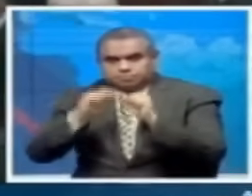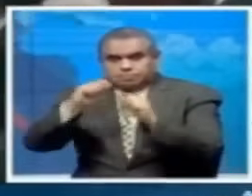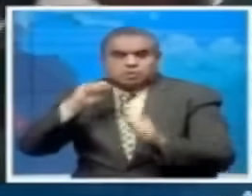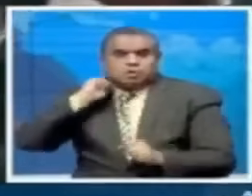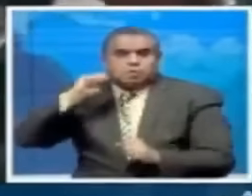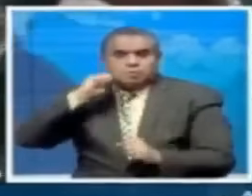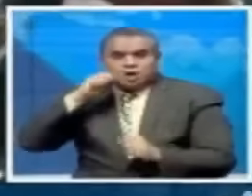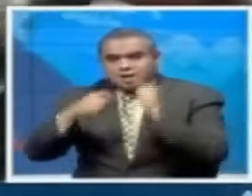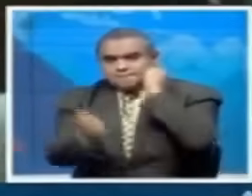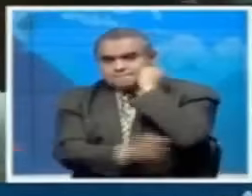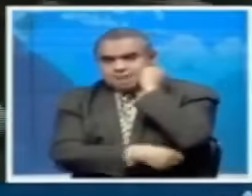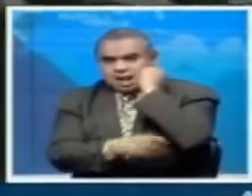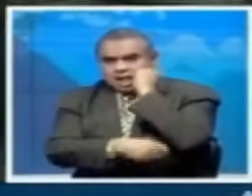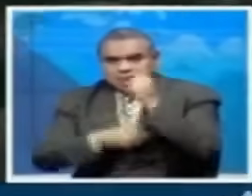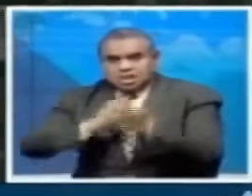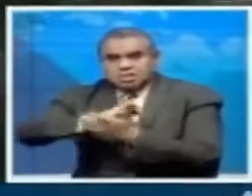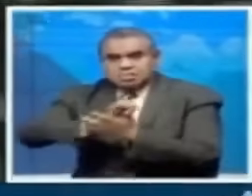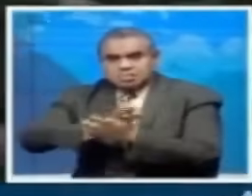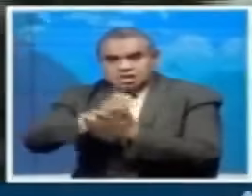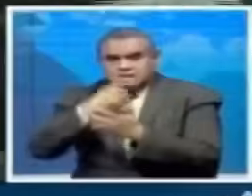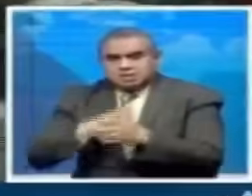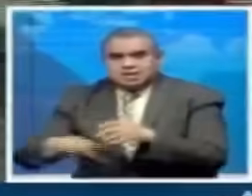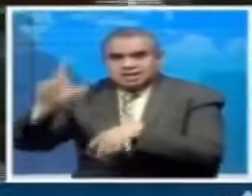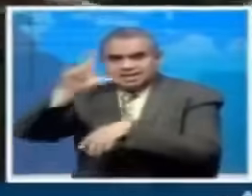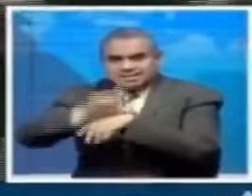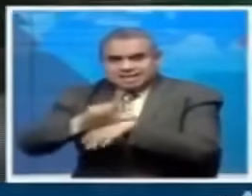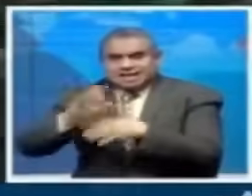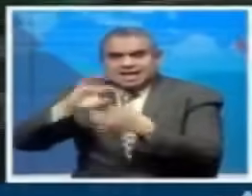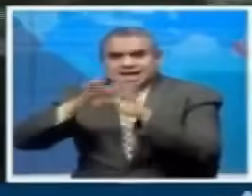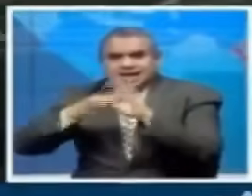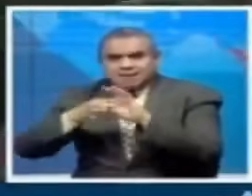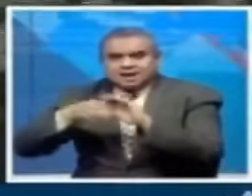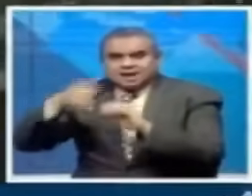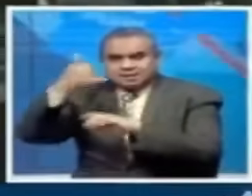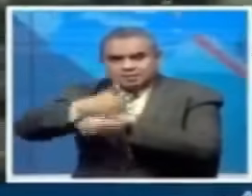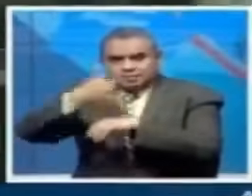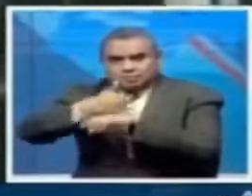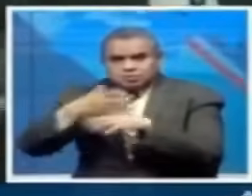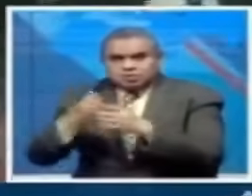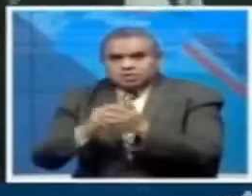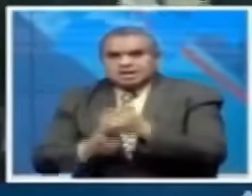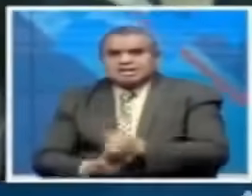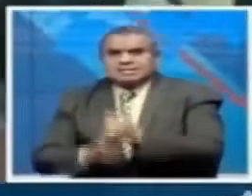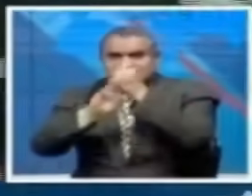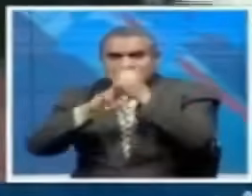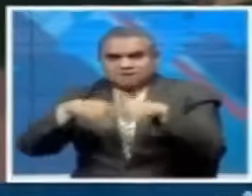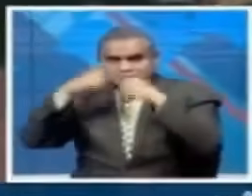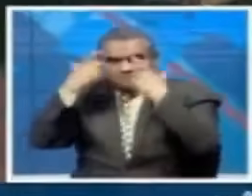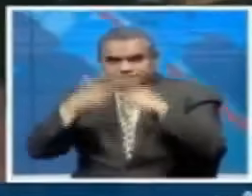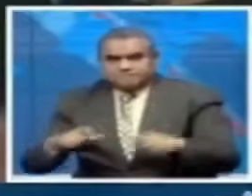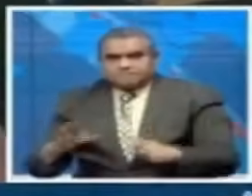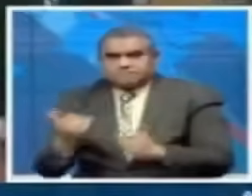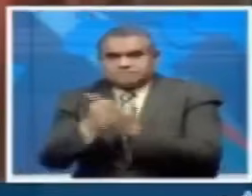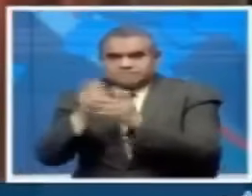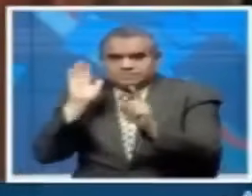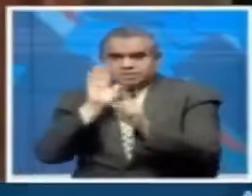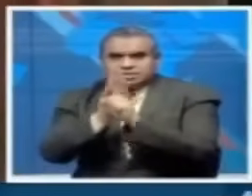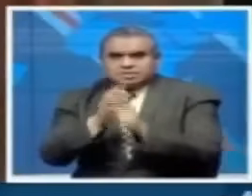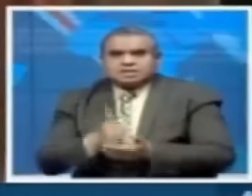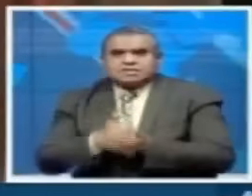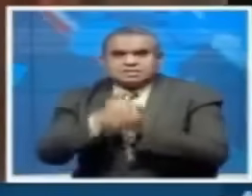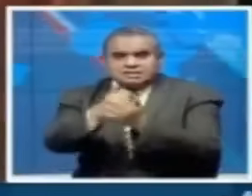الغربية الاتحاد العام للجمعيات والمؤسسات الأهلية والتحالف الوطني فجاء لدعم السيسي